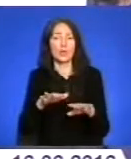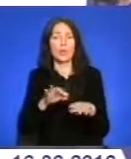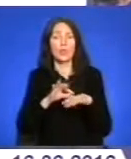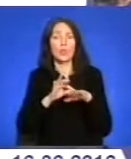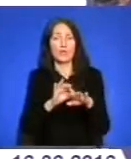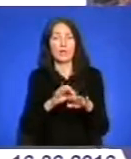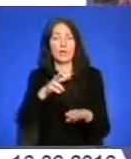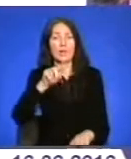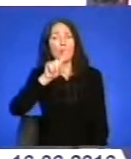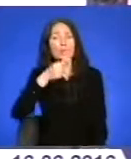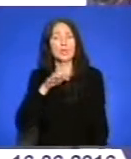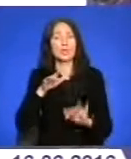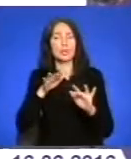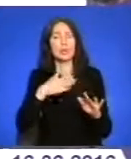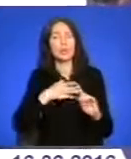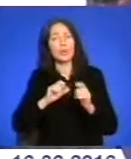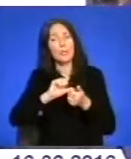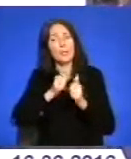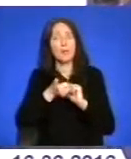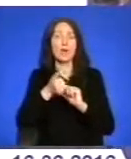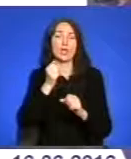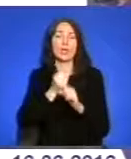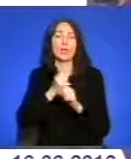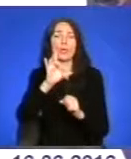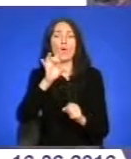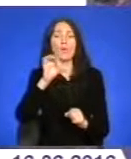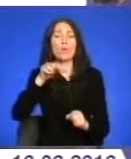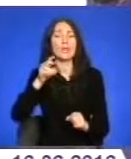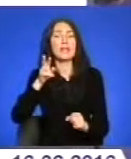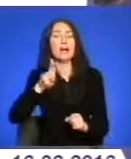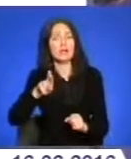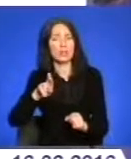процесів ми міняємо, робимо ротацію і відпускаємо,